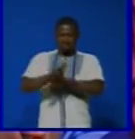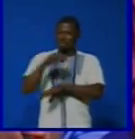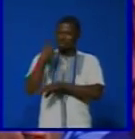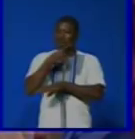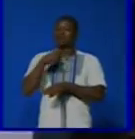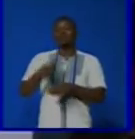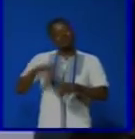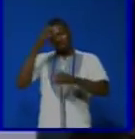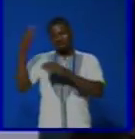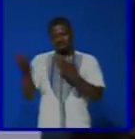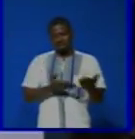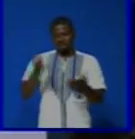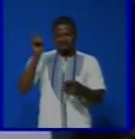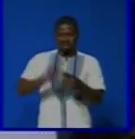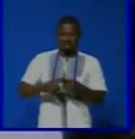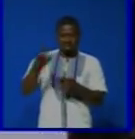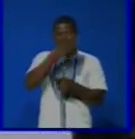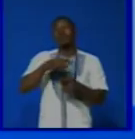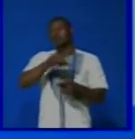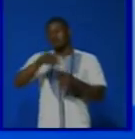sur leurs futures responsabilités.